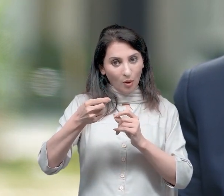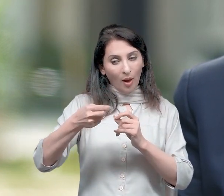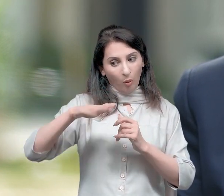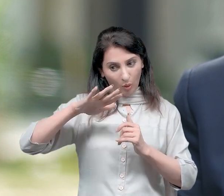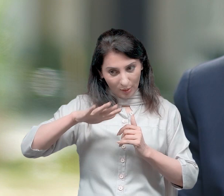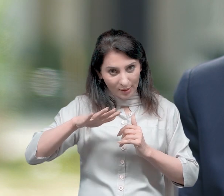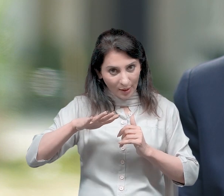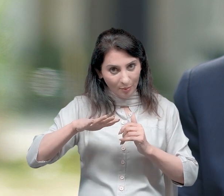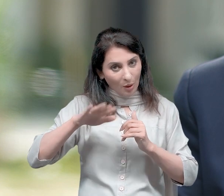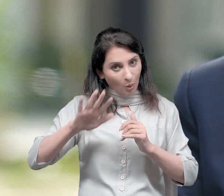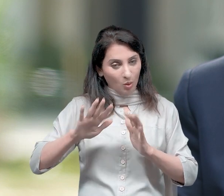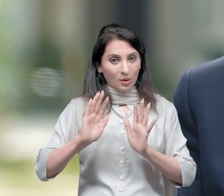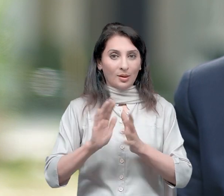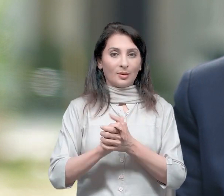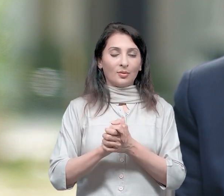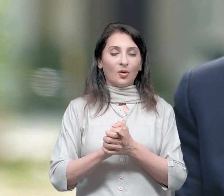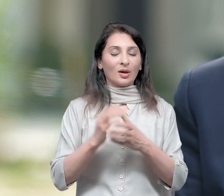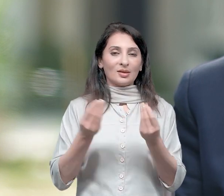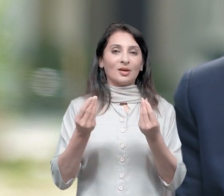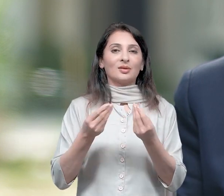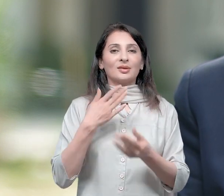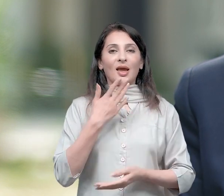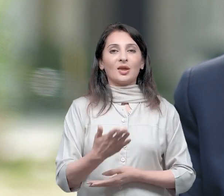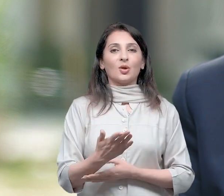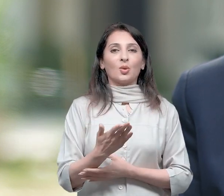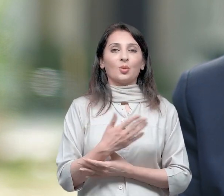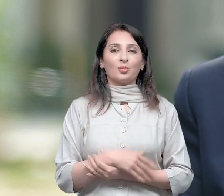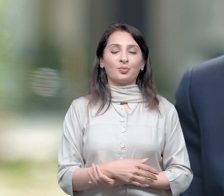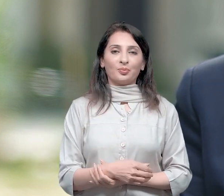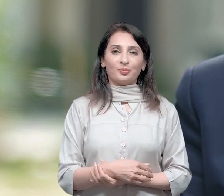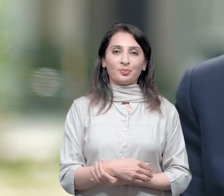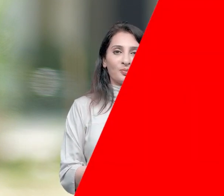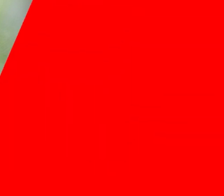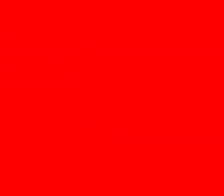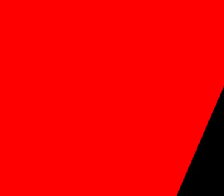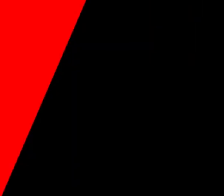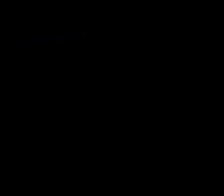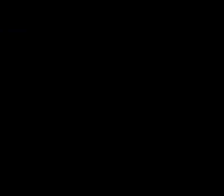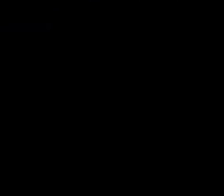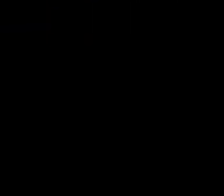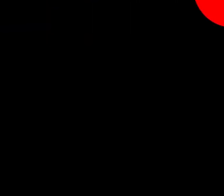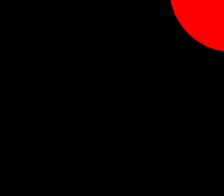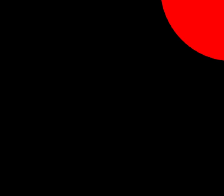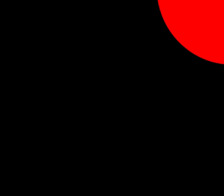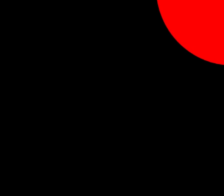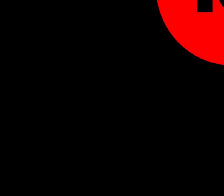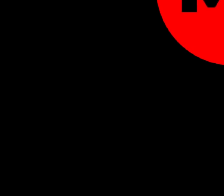اسٹیبل ہوگی اور لوگوں کو سکھ چین کا سانس لینے. تھینک یو ویری مچ.